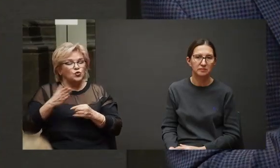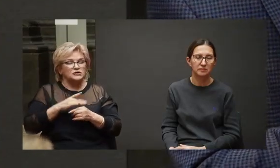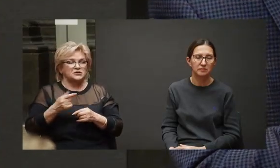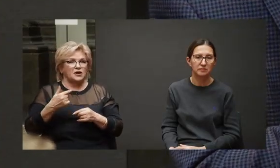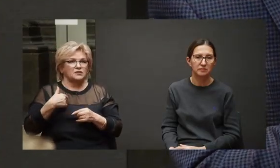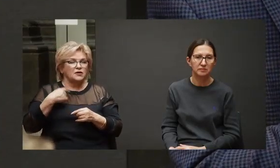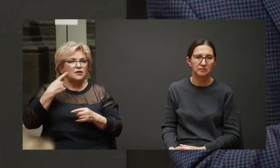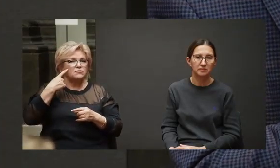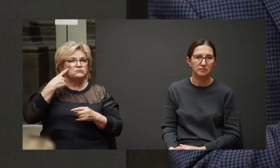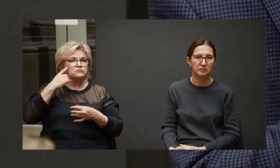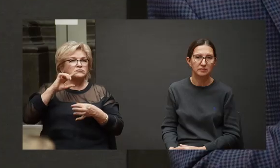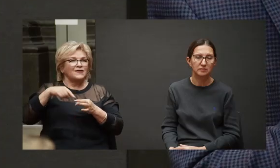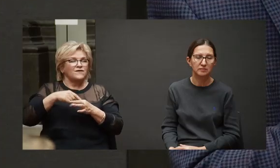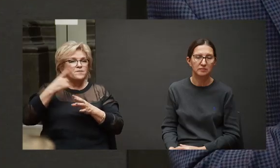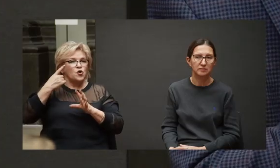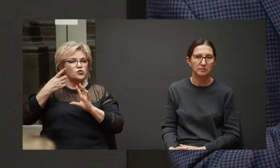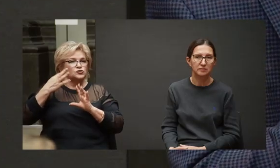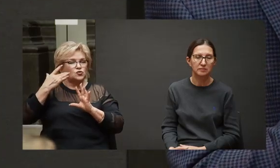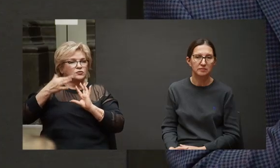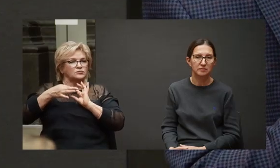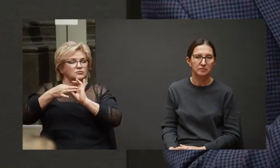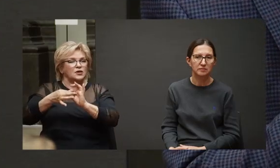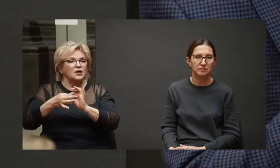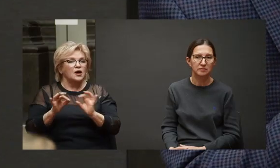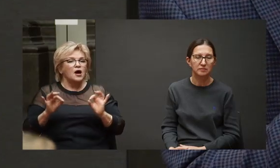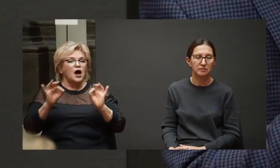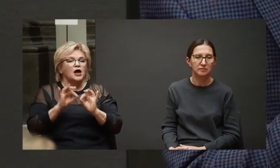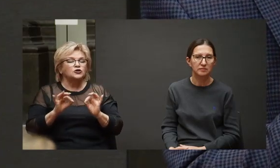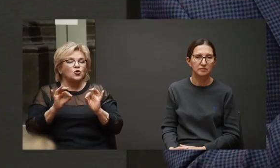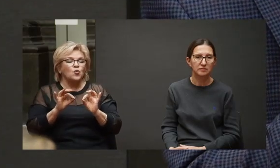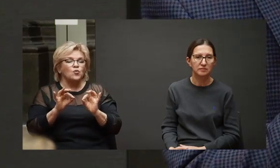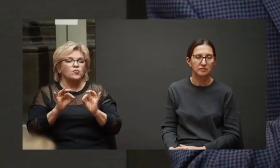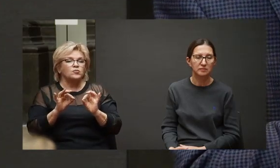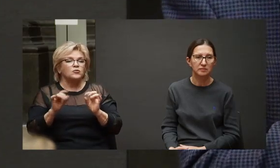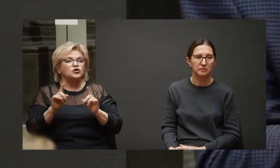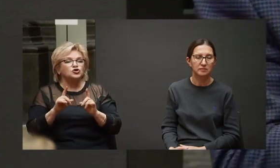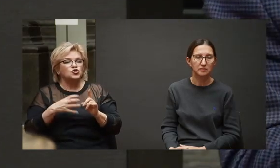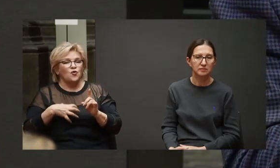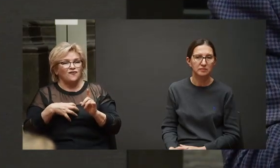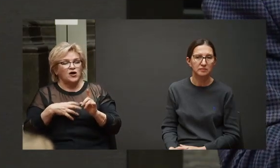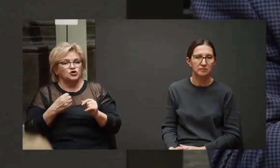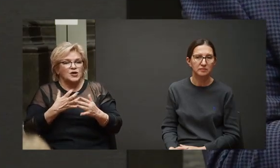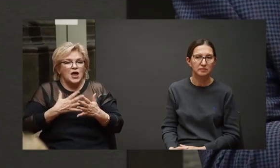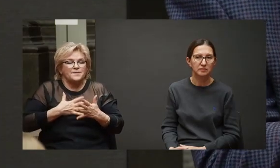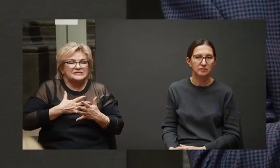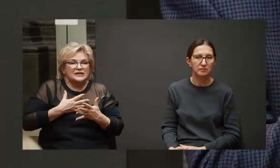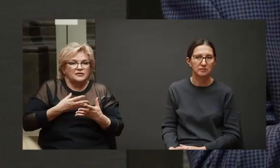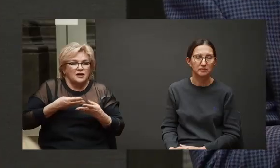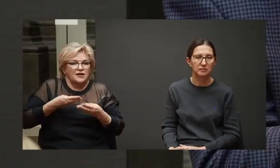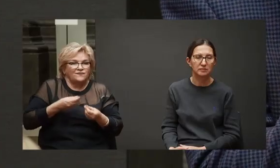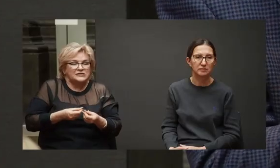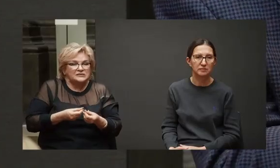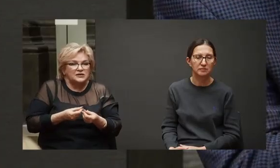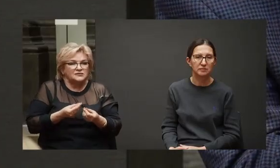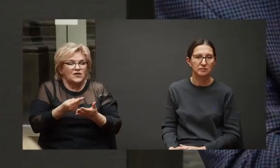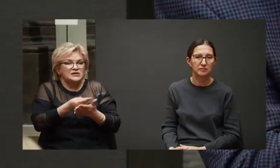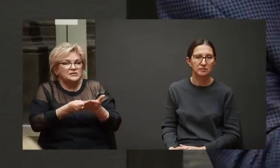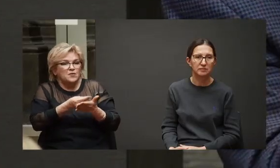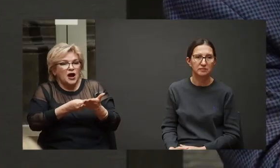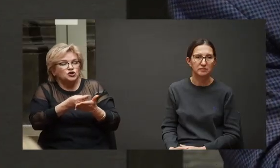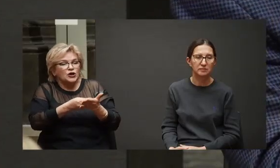подводит вот к этому вопросу о том, что можно назвать эмоциональным воздействием